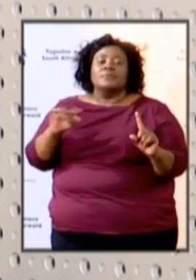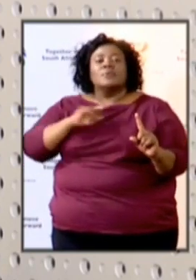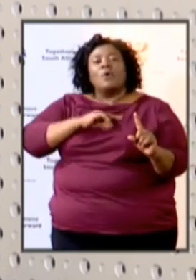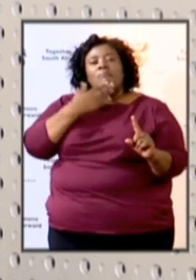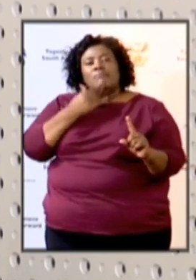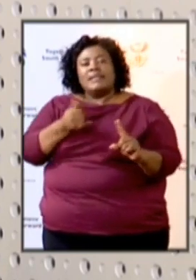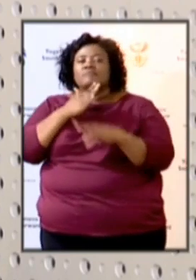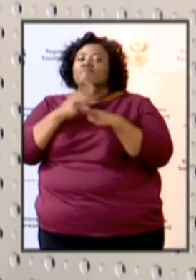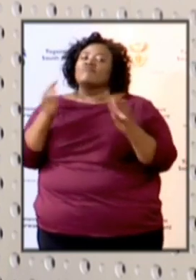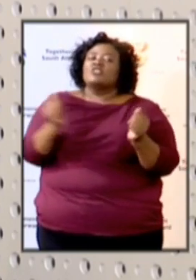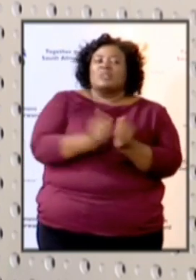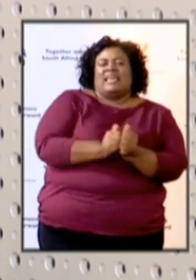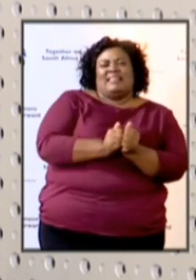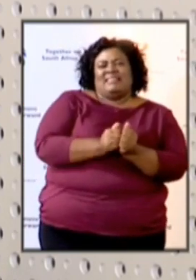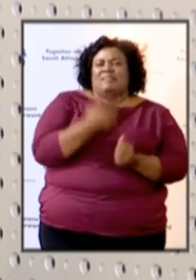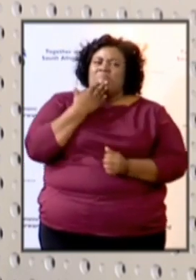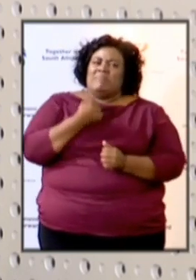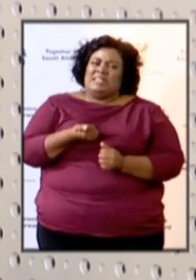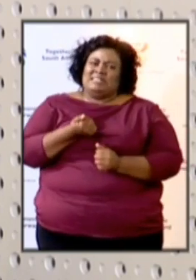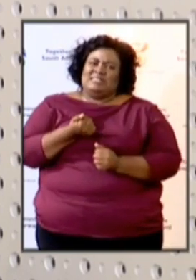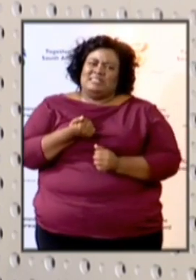asibambisaneni, inselelo le,